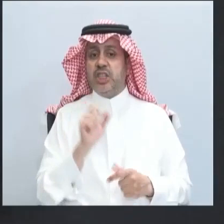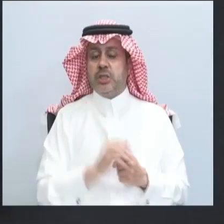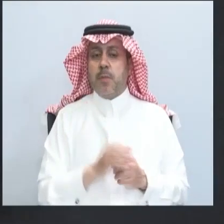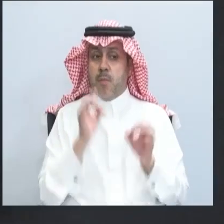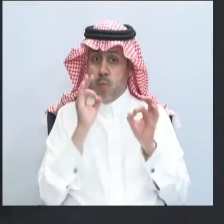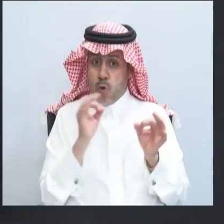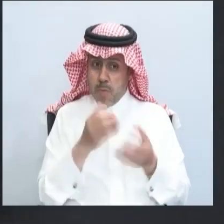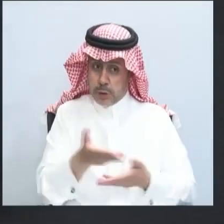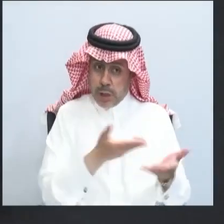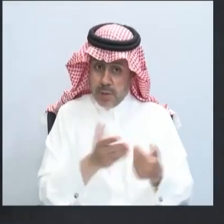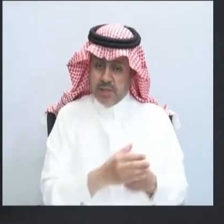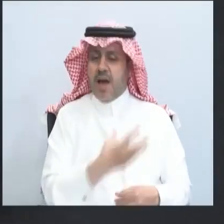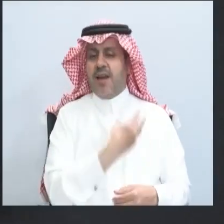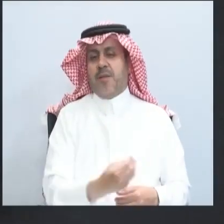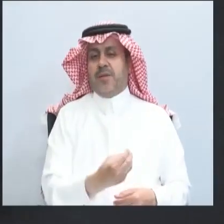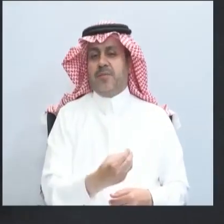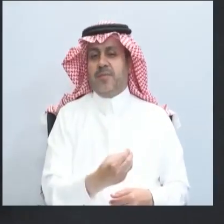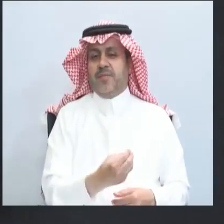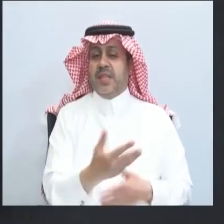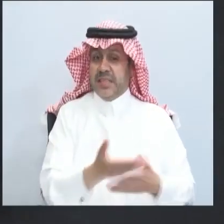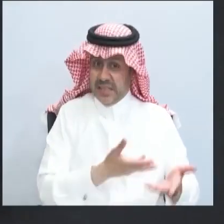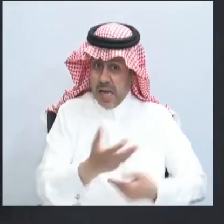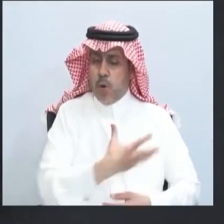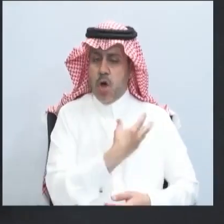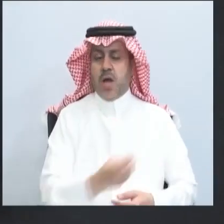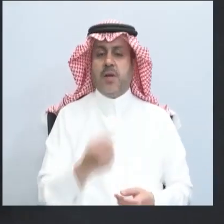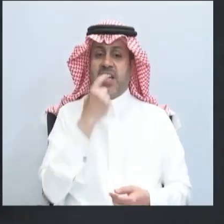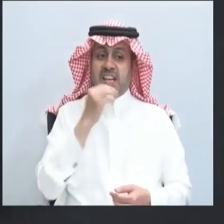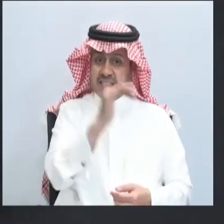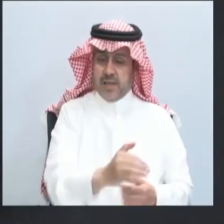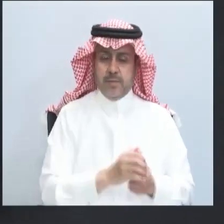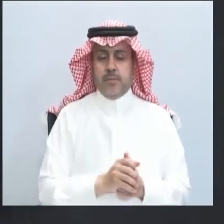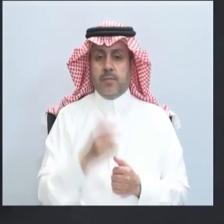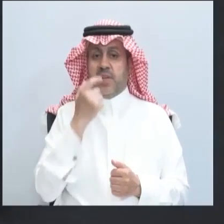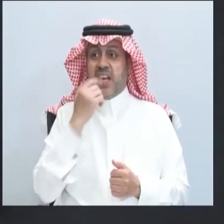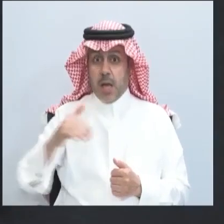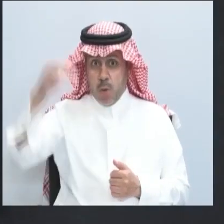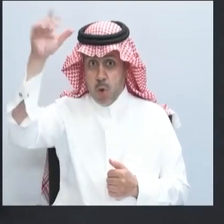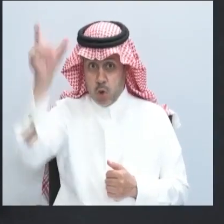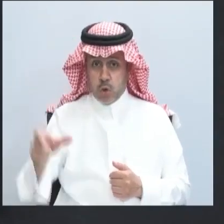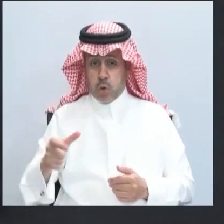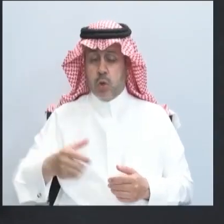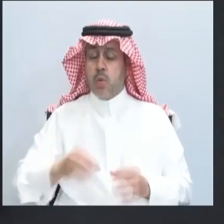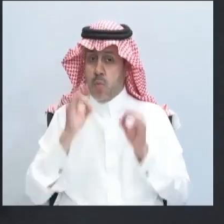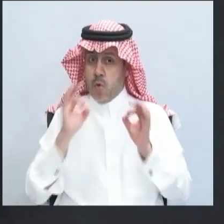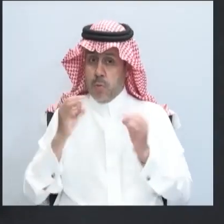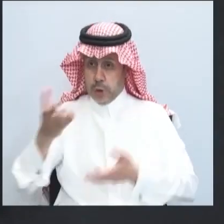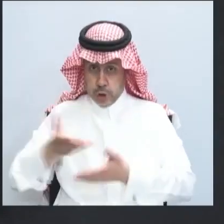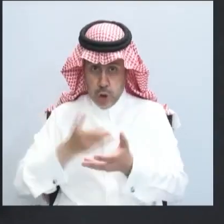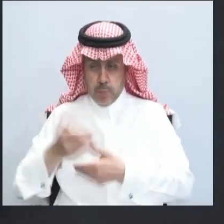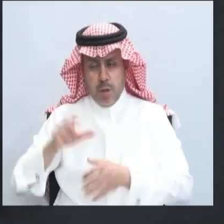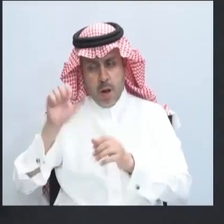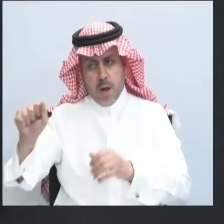ماذا الصغير الغالب ان يحتاج الى ماذا الرحمه والكبير يحتاج الى